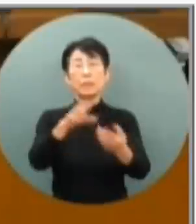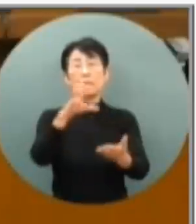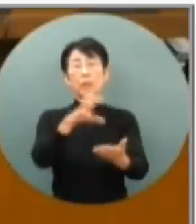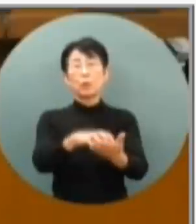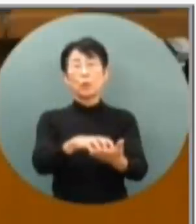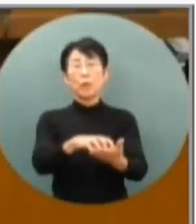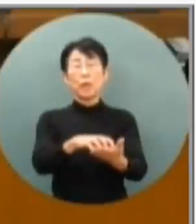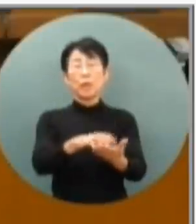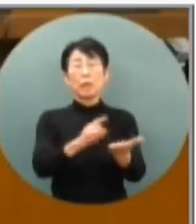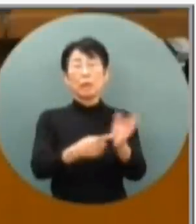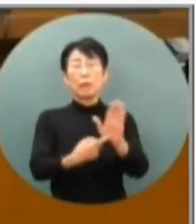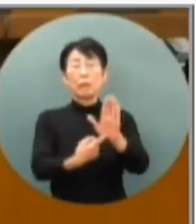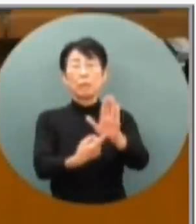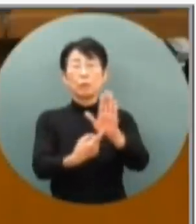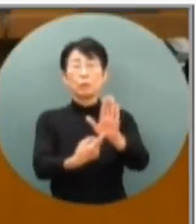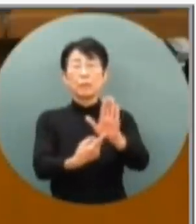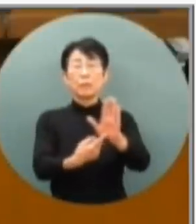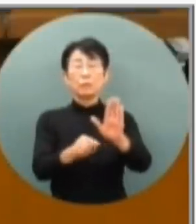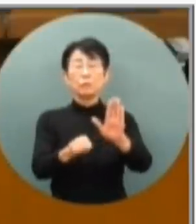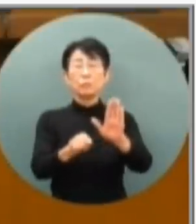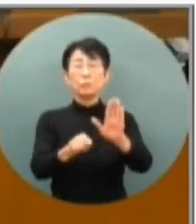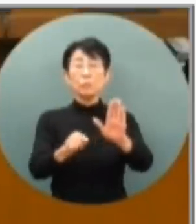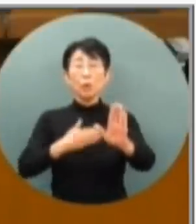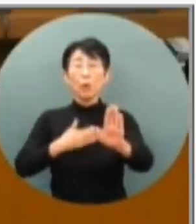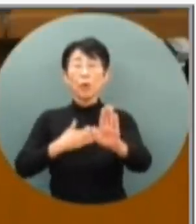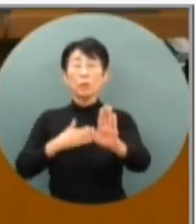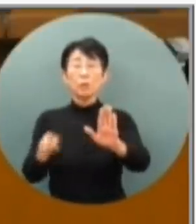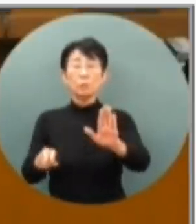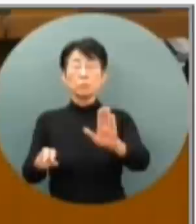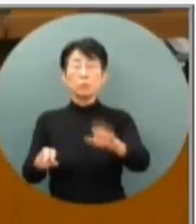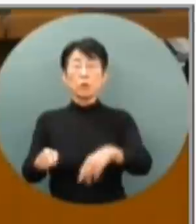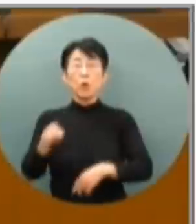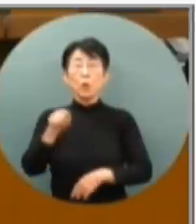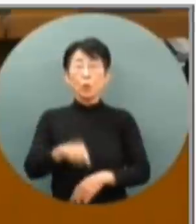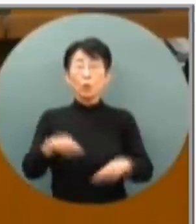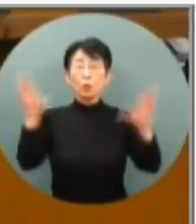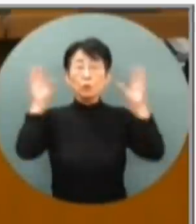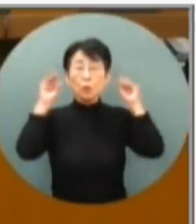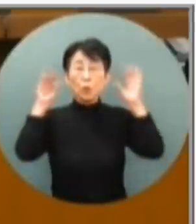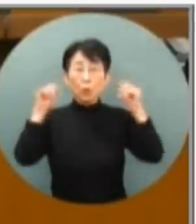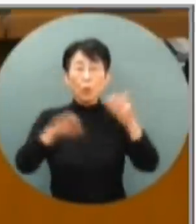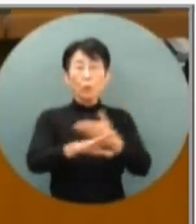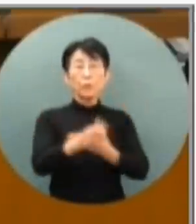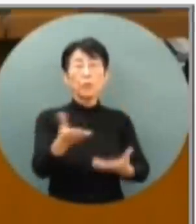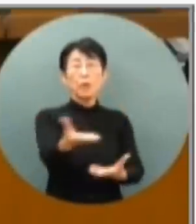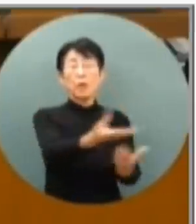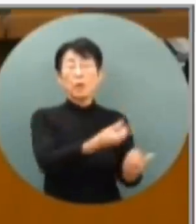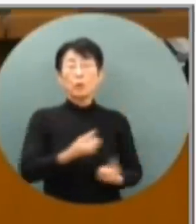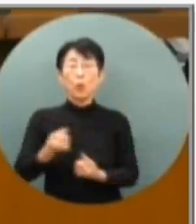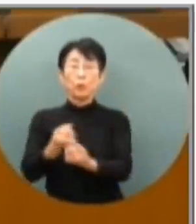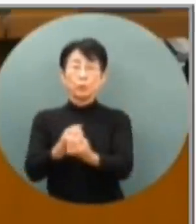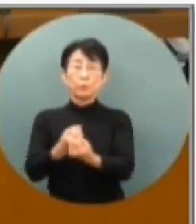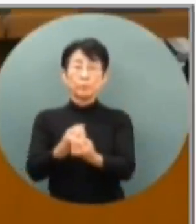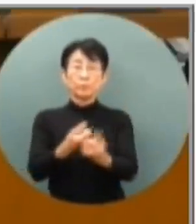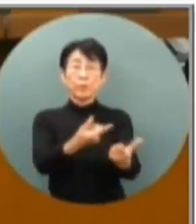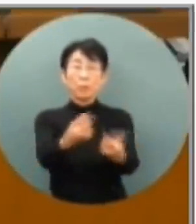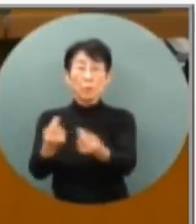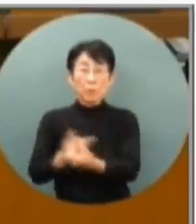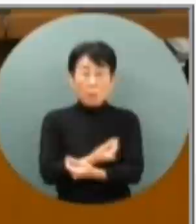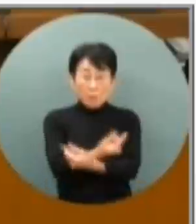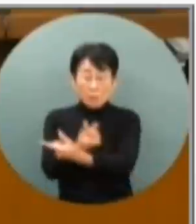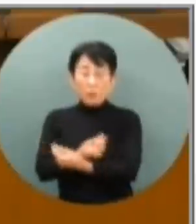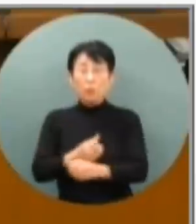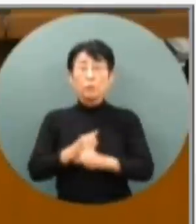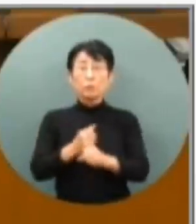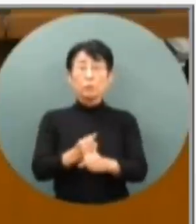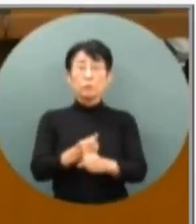ということが分かってきています。でこういうような情報というのをまあ、共有すればいいのかもしれませんよね。でもともとネットワークはそういう